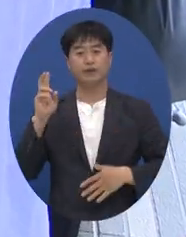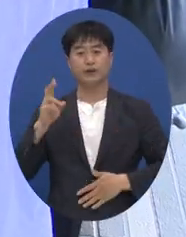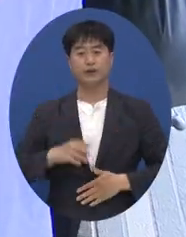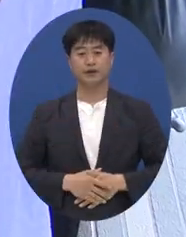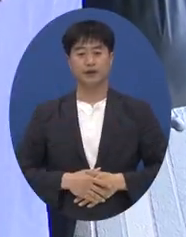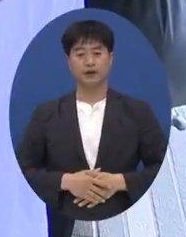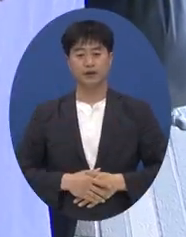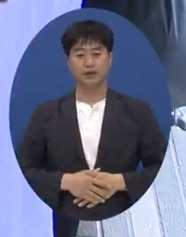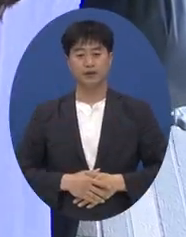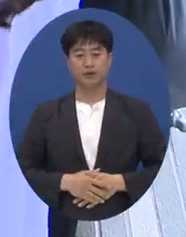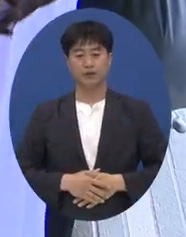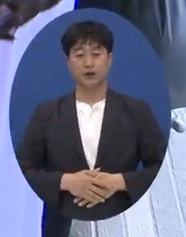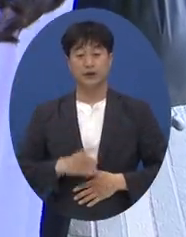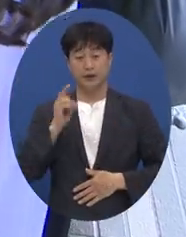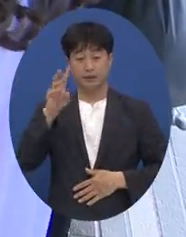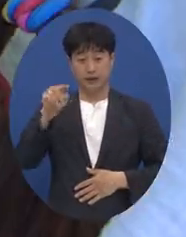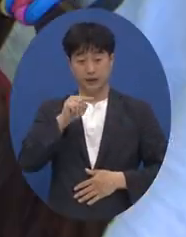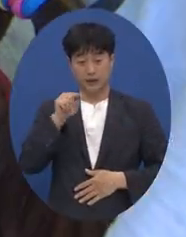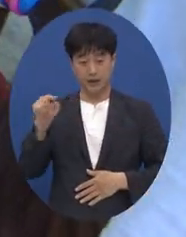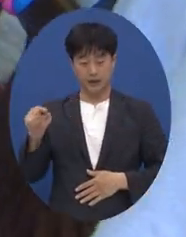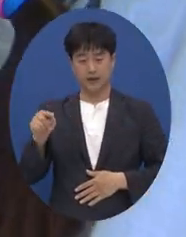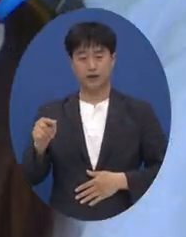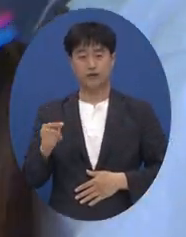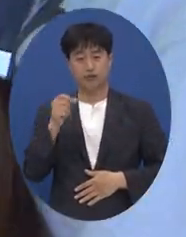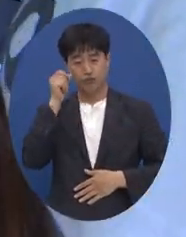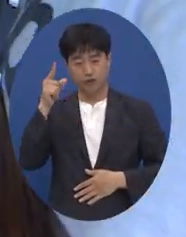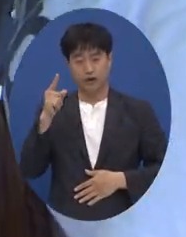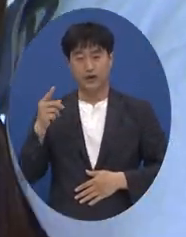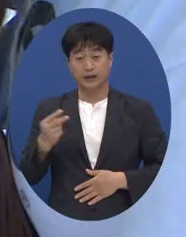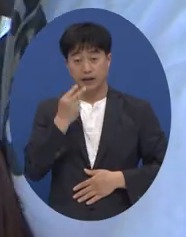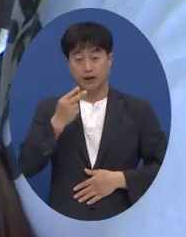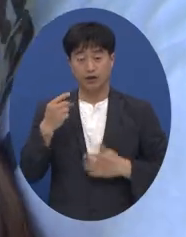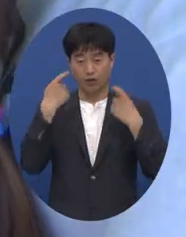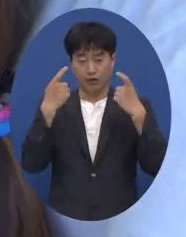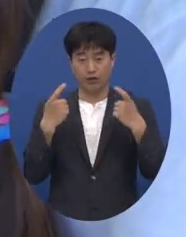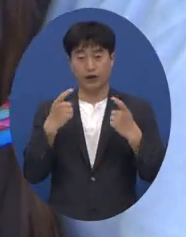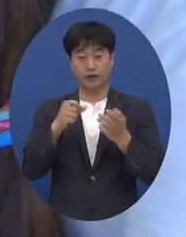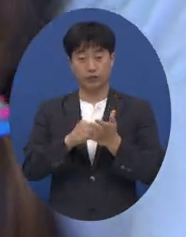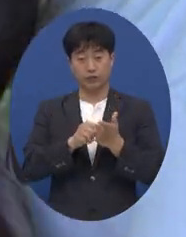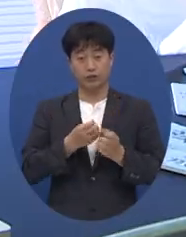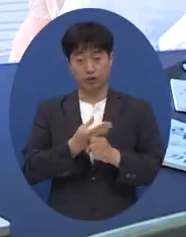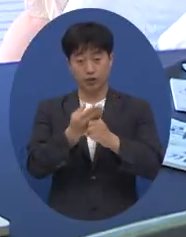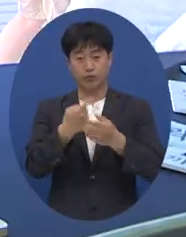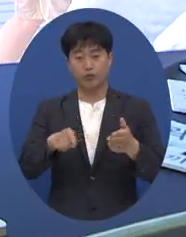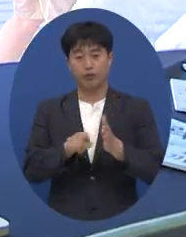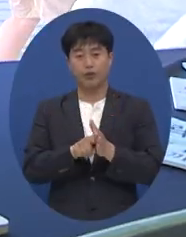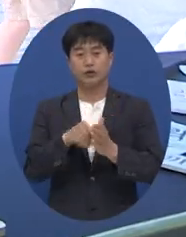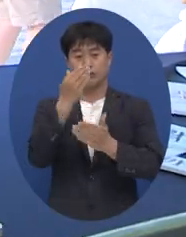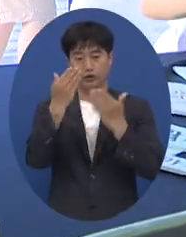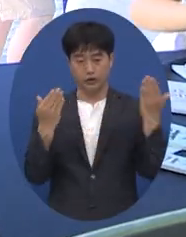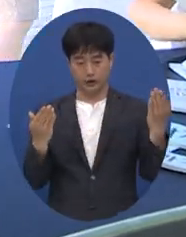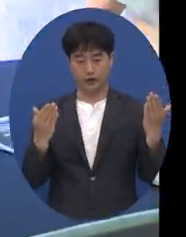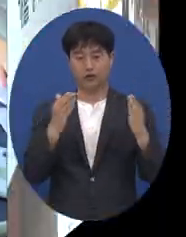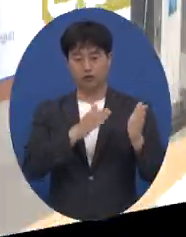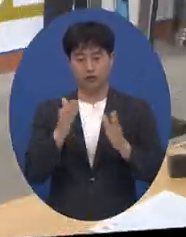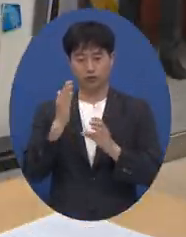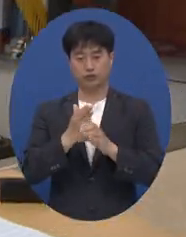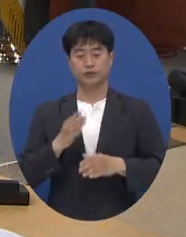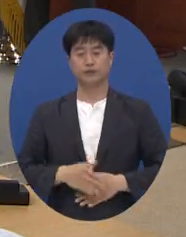여기에 DMZ의 우수한 생태 관광 자원을 널리 알리기 위한 전시 행사 DMZ 페스타도 준비하고